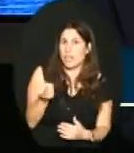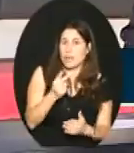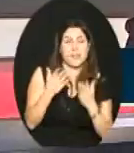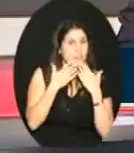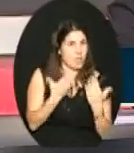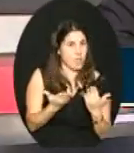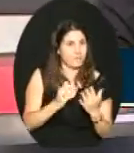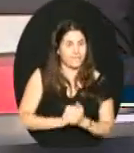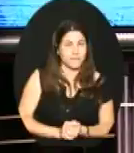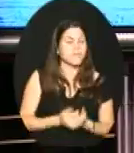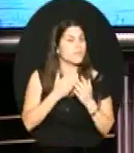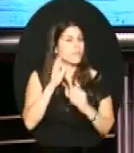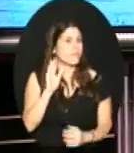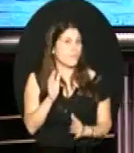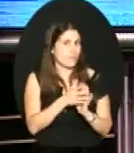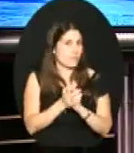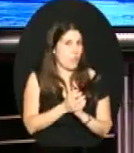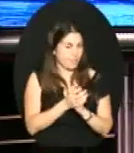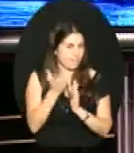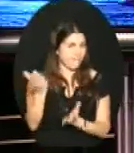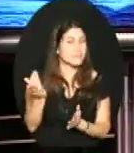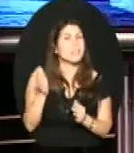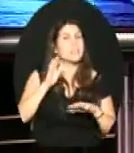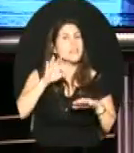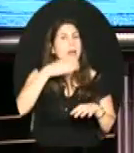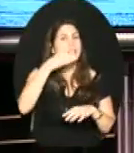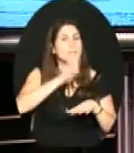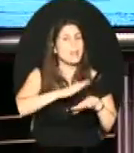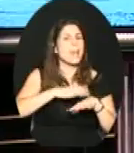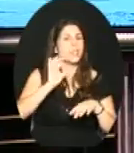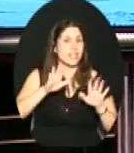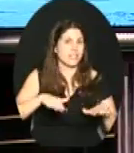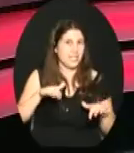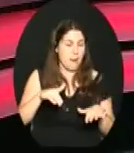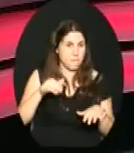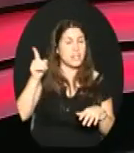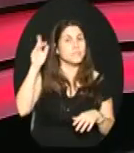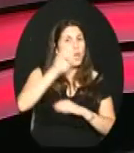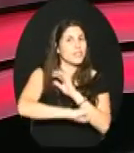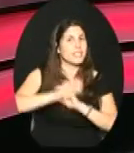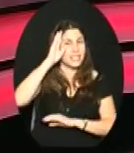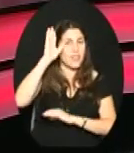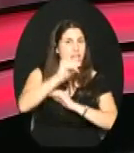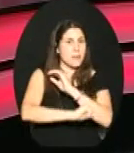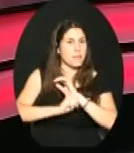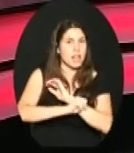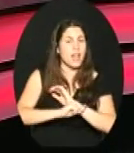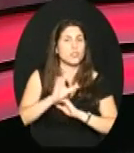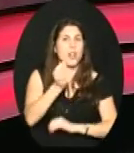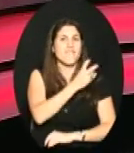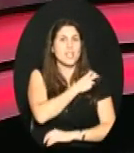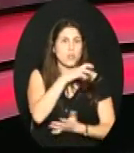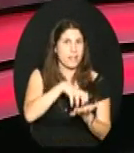שלום, אסף רגב. שלום וברכה. מרצה וחוקר בתחומי האסלאם הקלאסי והמזרח התיכון המודרני, אוניברסיטת חיפה והמכללה לפיקוד ומטה